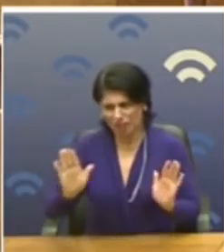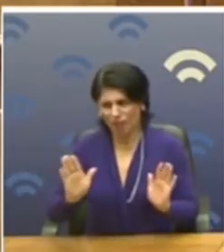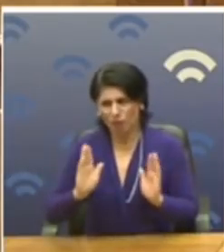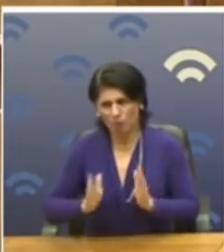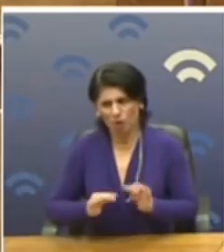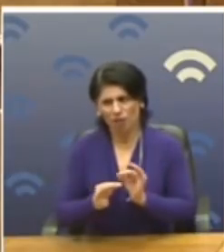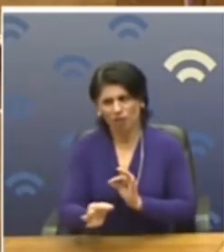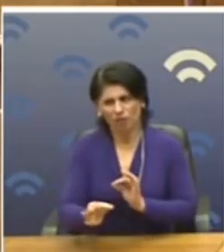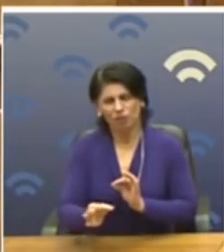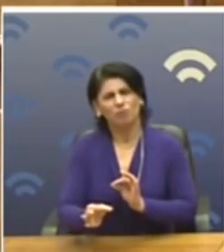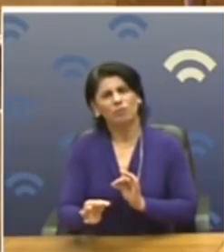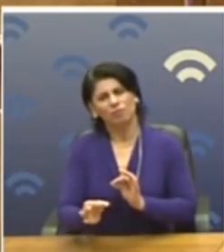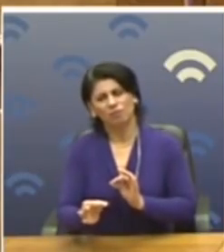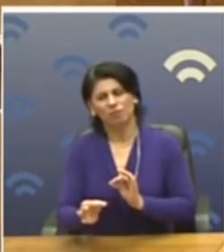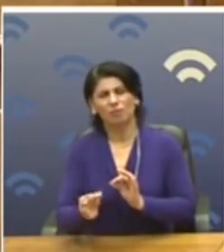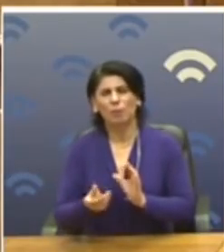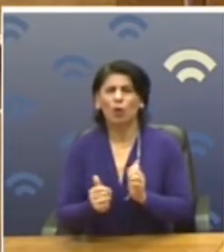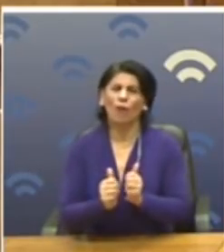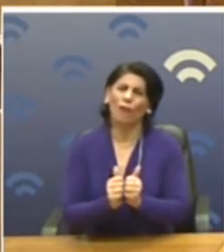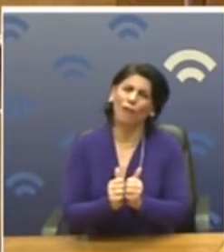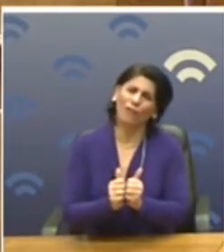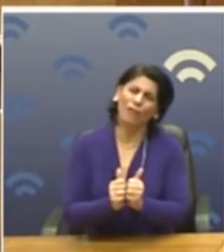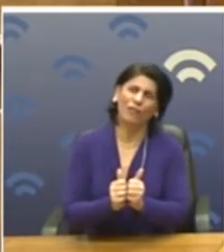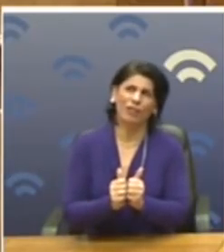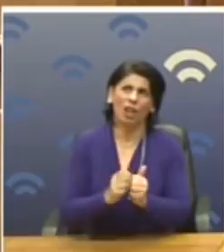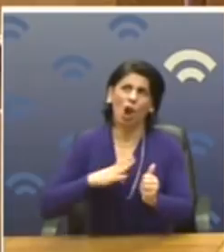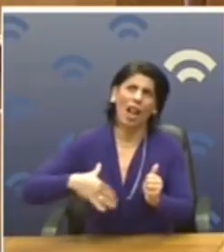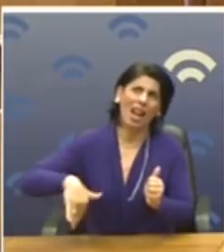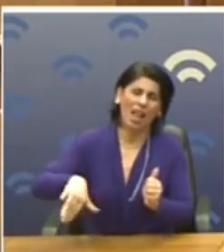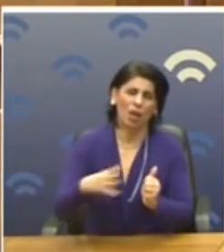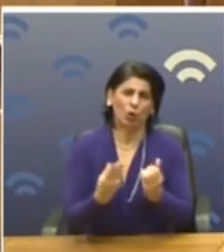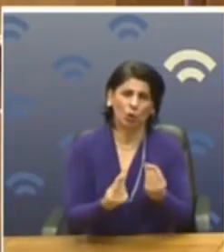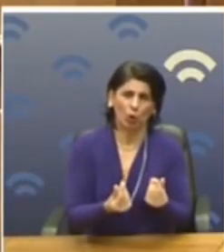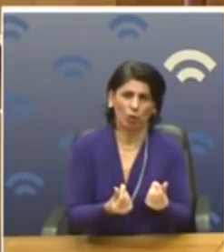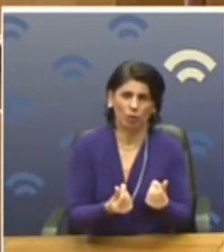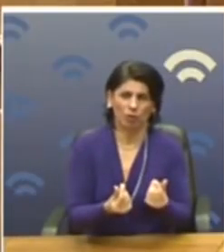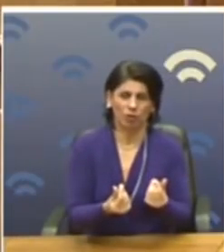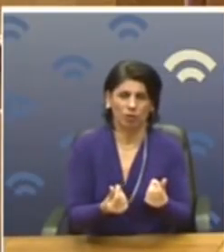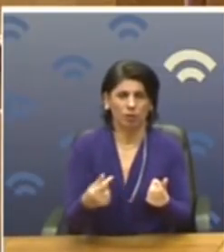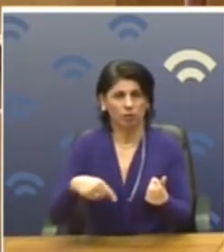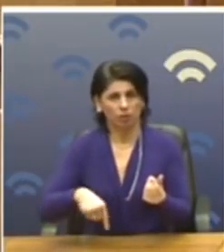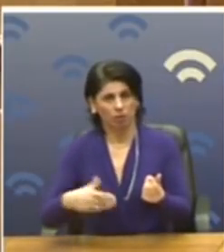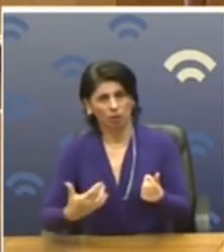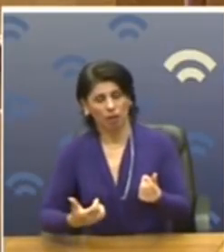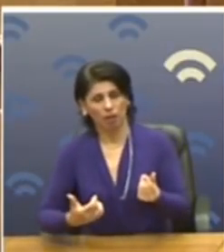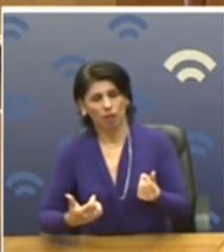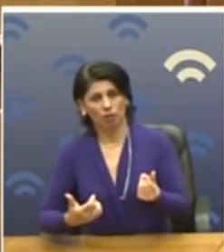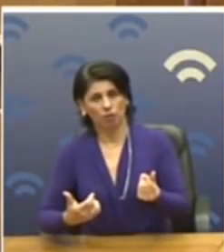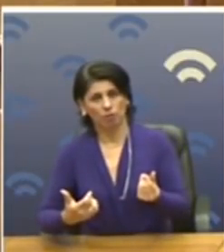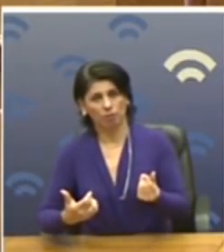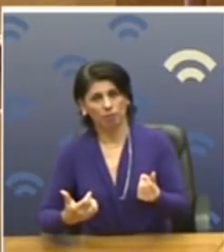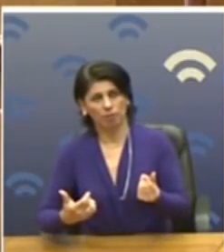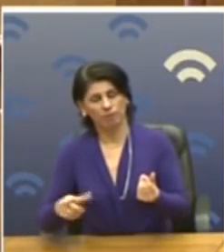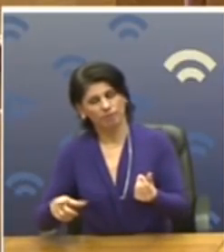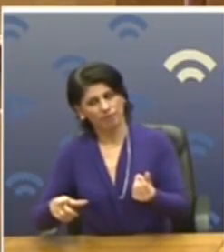τον εφαρμόσει με πιο φιλολαϊκό τέλος πάντων τρόπο. Και τώρα έχουμε μια κάποια, για να μην πω